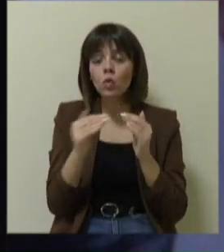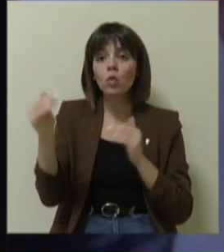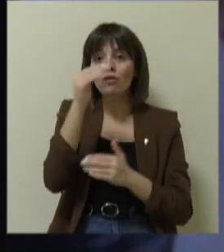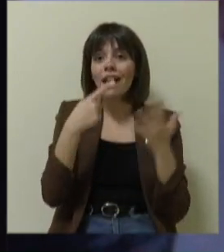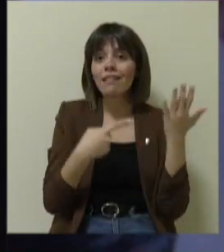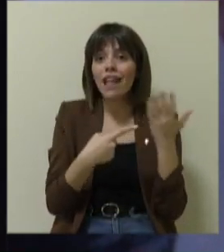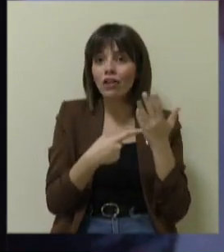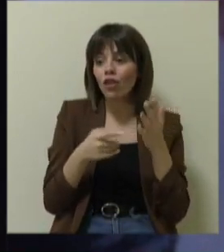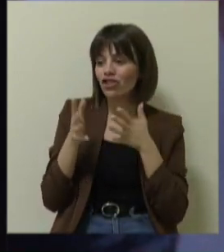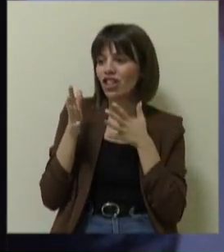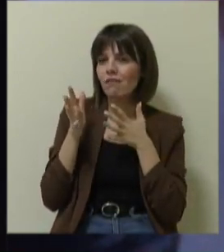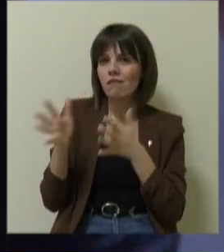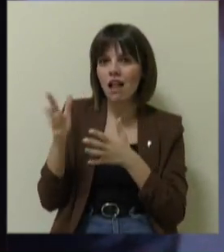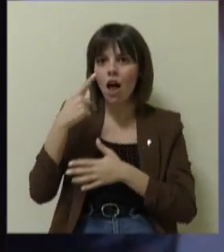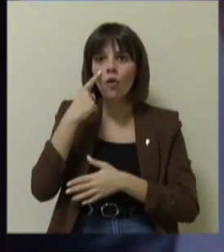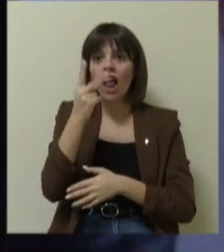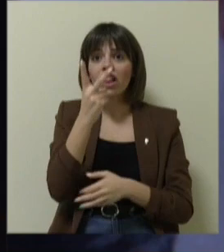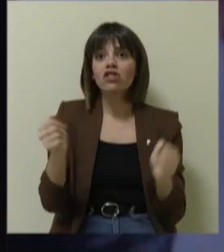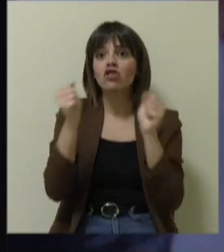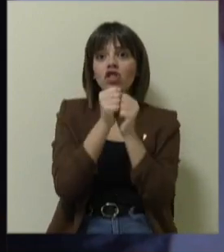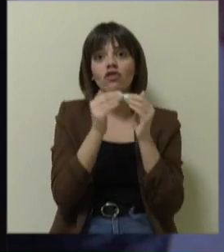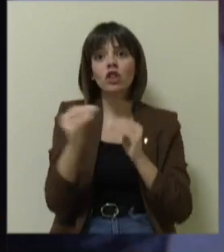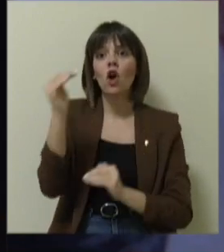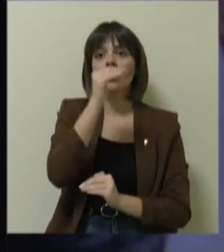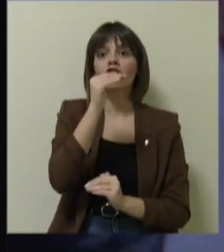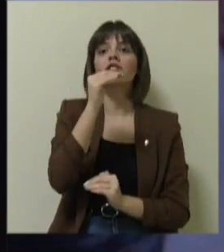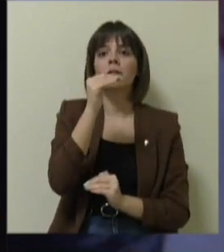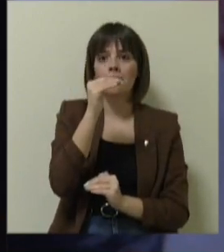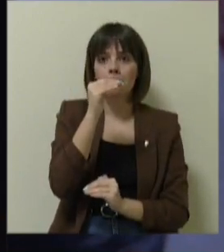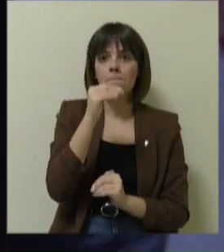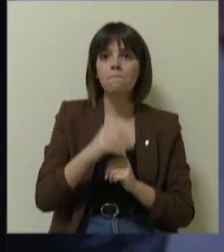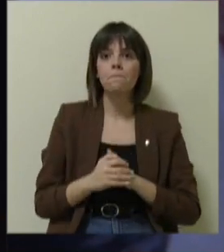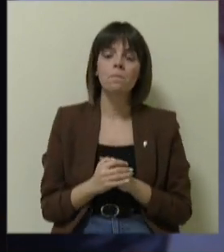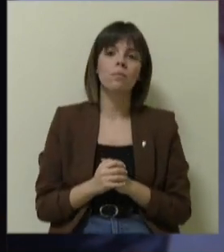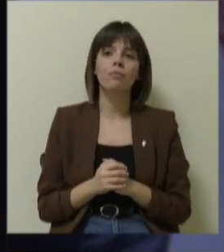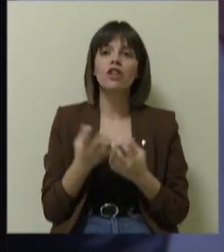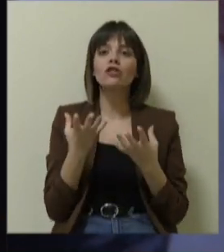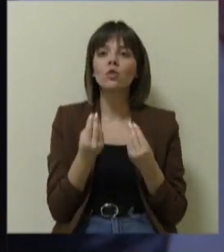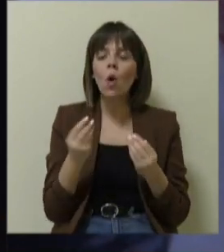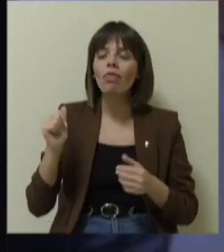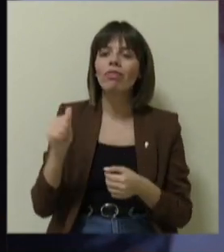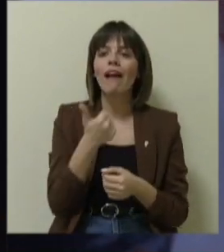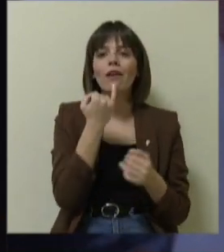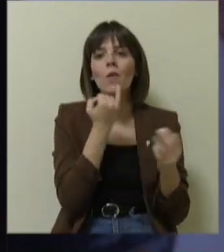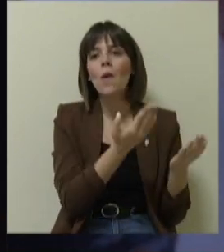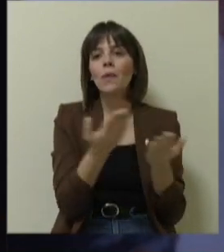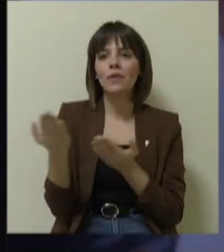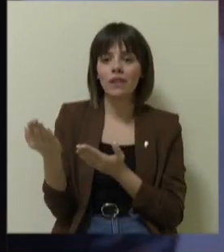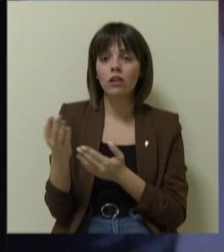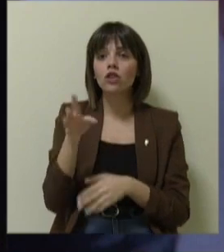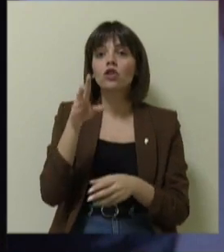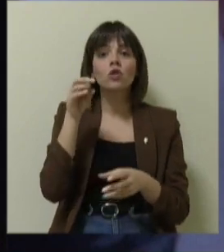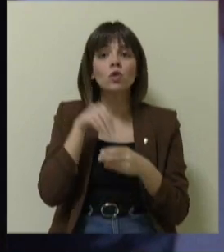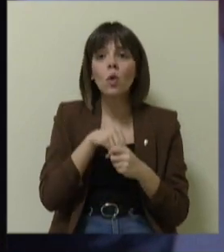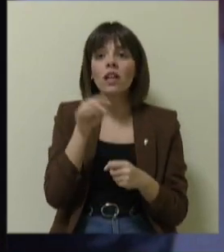teknolojili ihracatın payını ise 2 katına çıkaracağız. Çok değerli konuklar, son 40